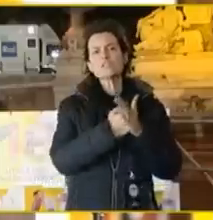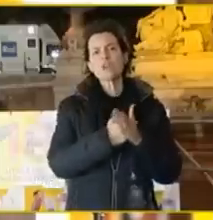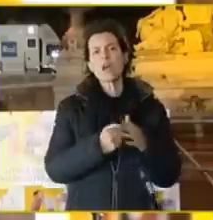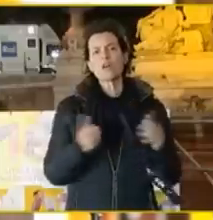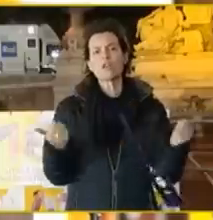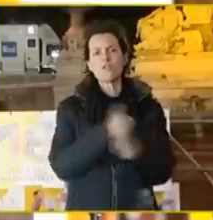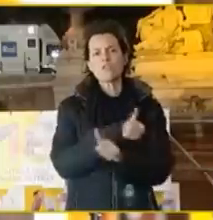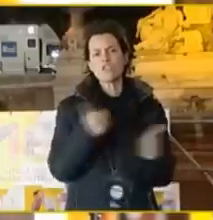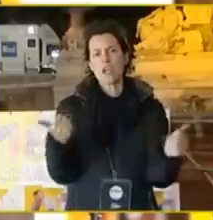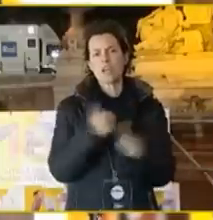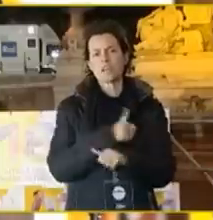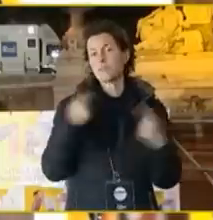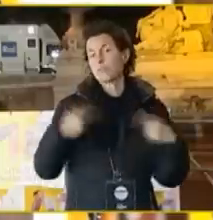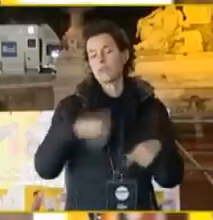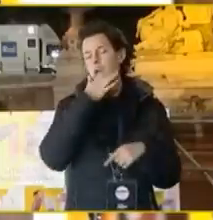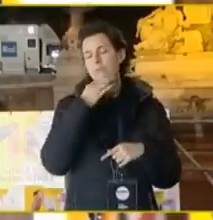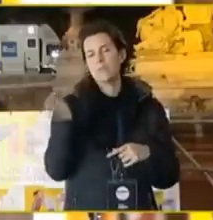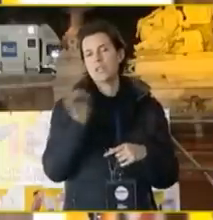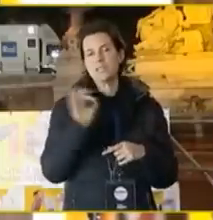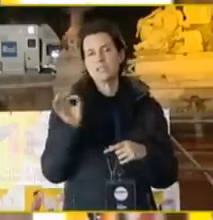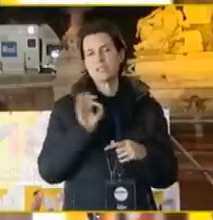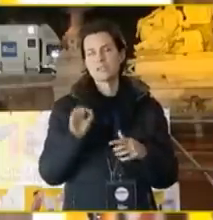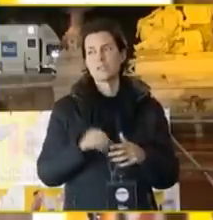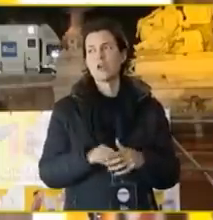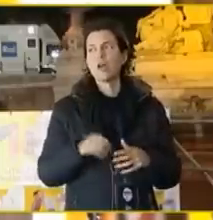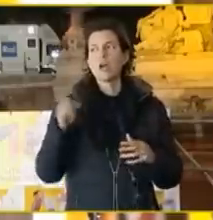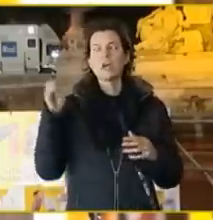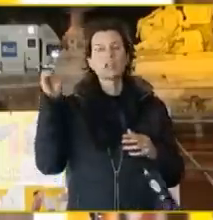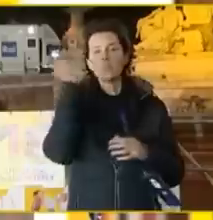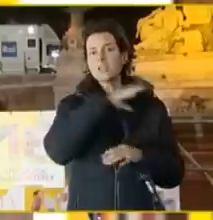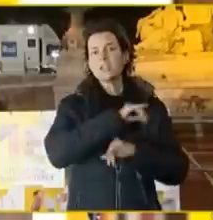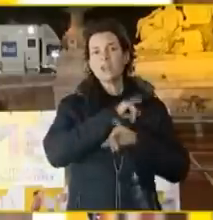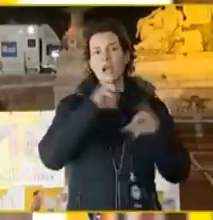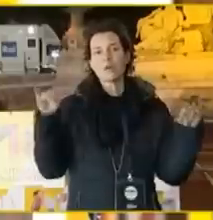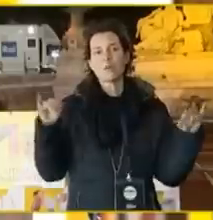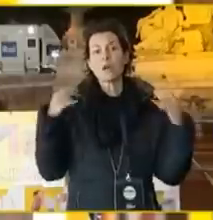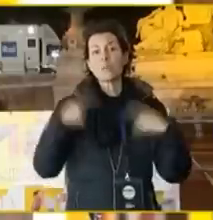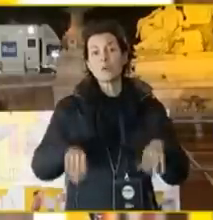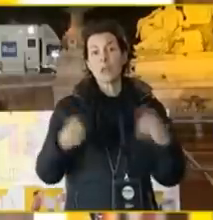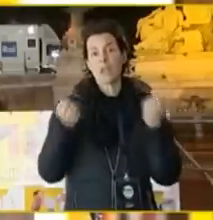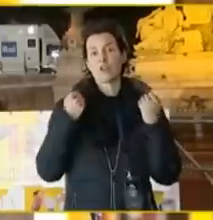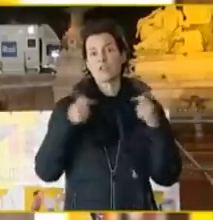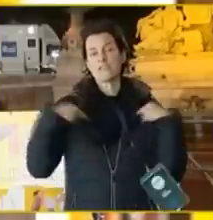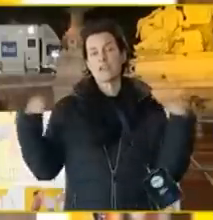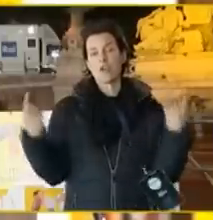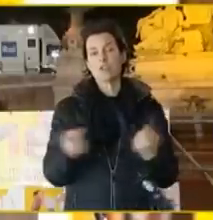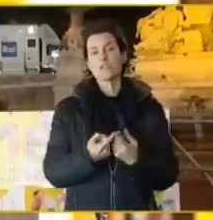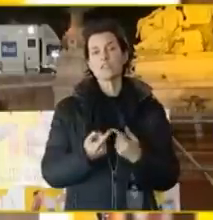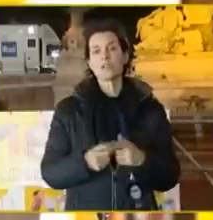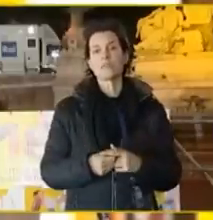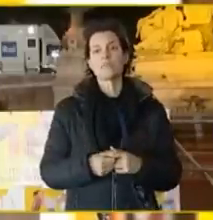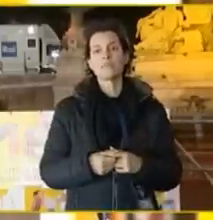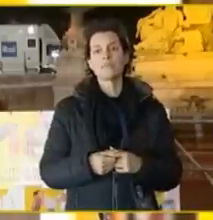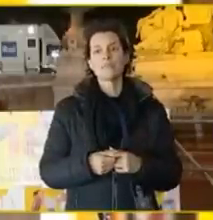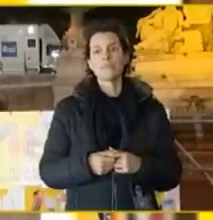cosa più bella che ci possa essere. Non dobbiamo dimenticarlo mai, perché è la nostra grande forza. Ma sono stati